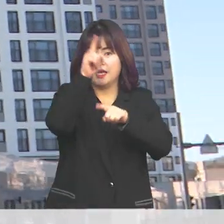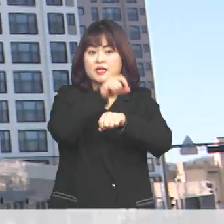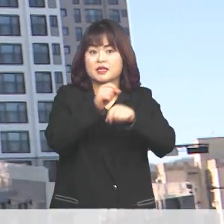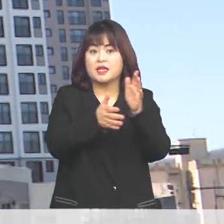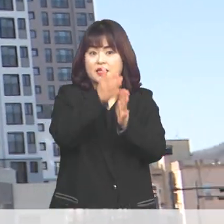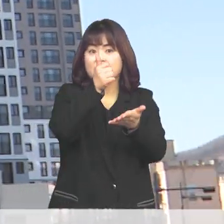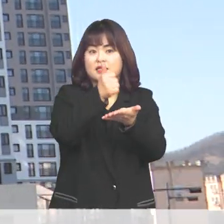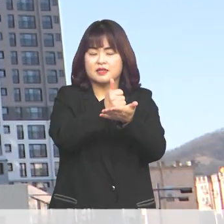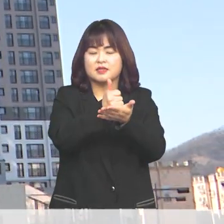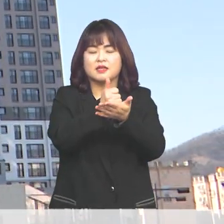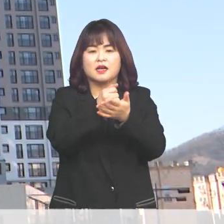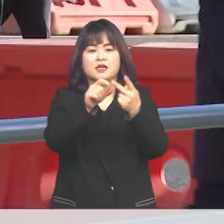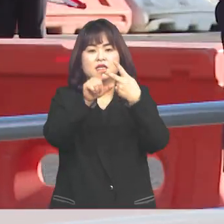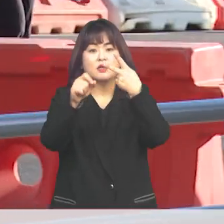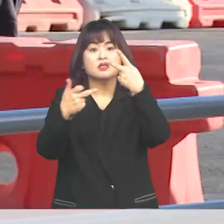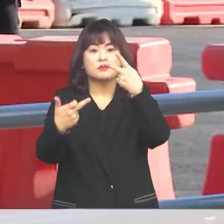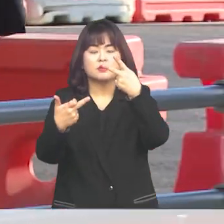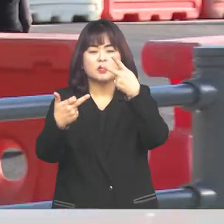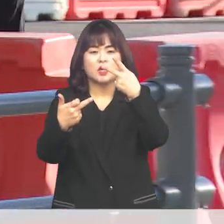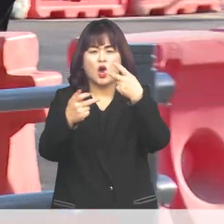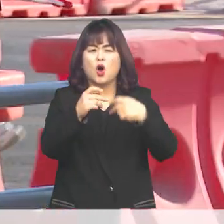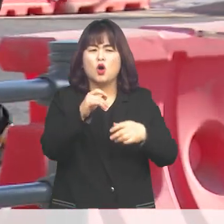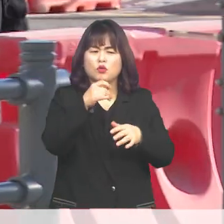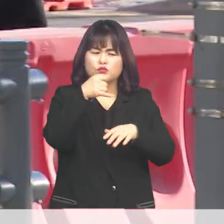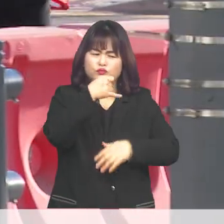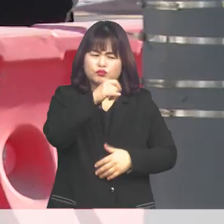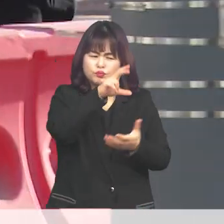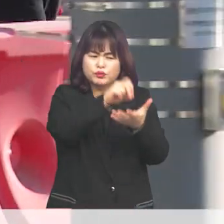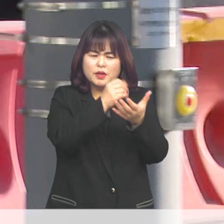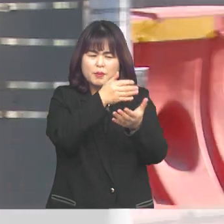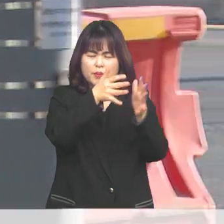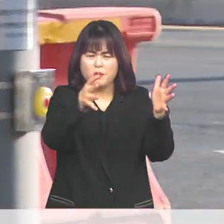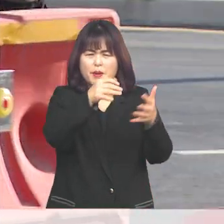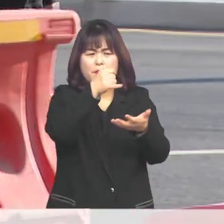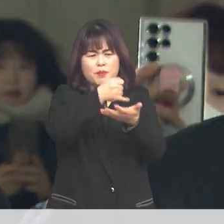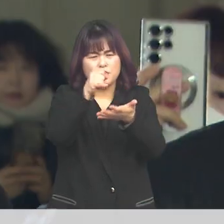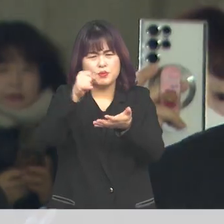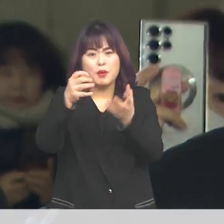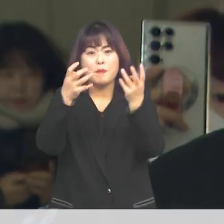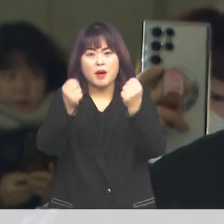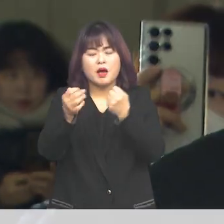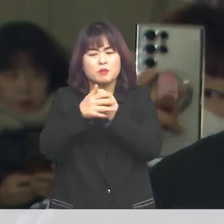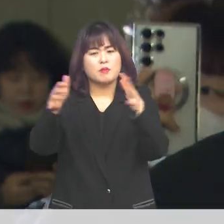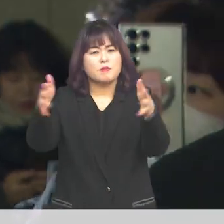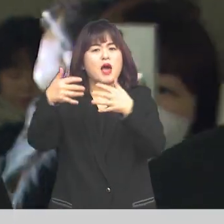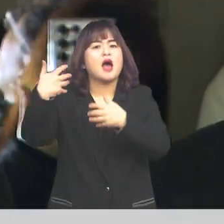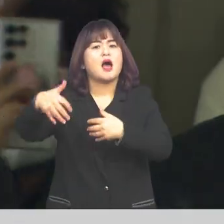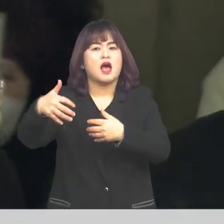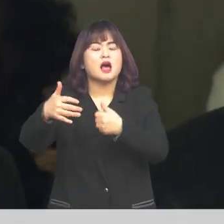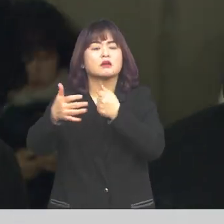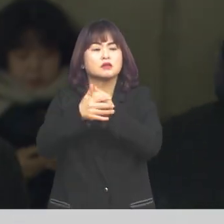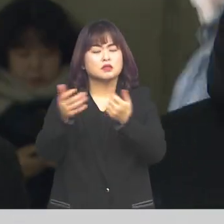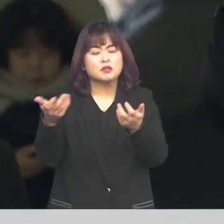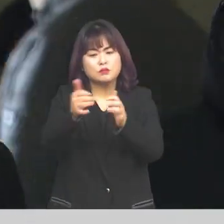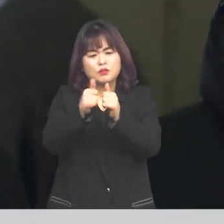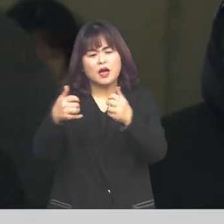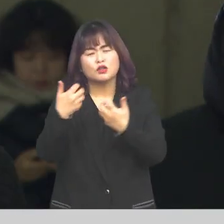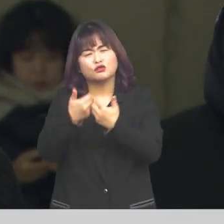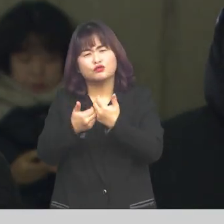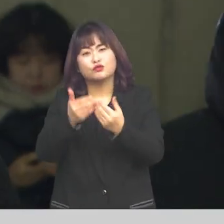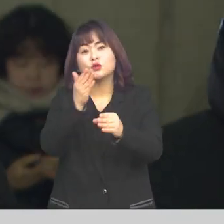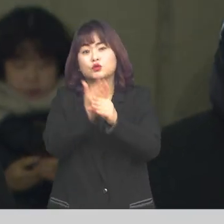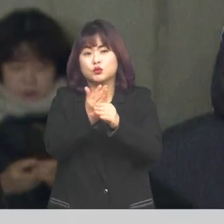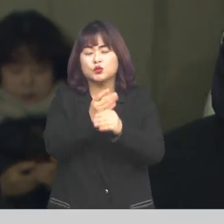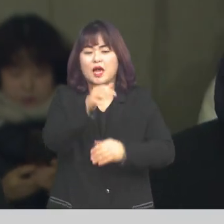이상일 용인특례시장은 지난 17일 부실 시공하자 문제가 해결되지 않아 시공사와 입주 예정자들 사이에 갈등이